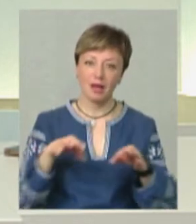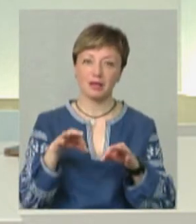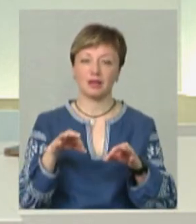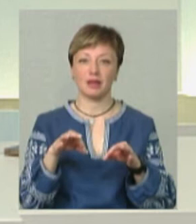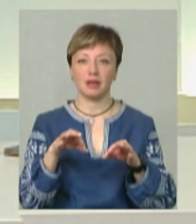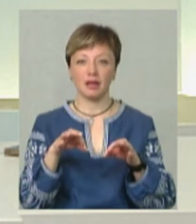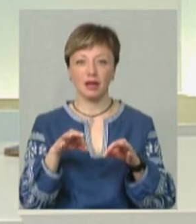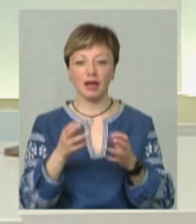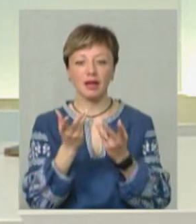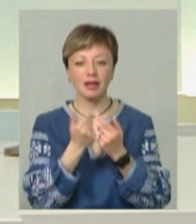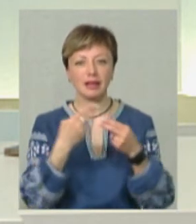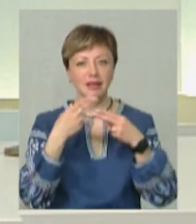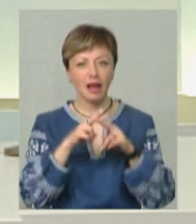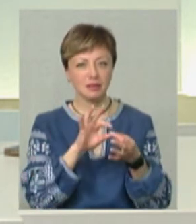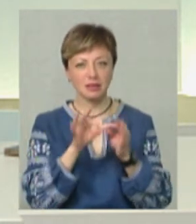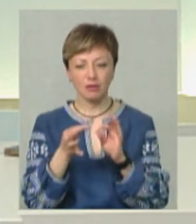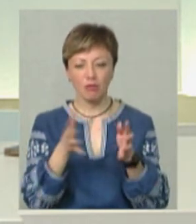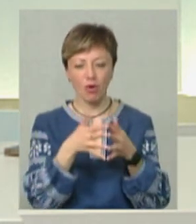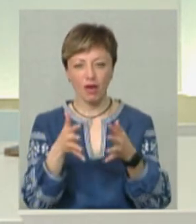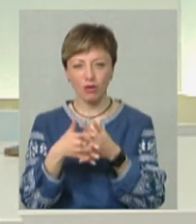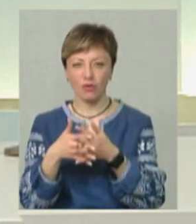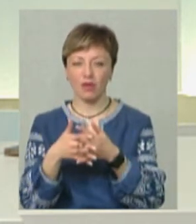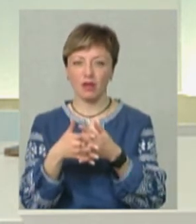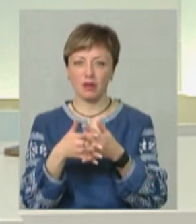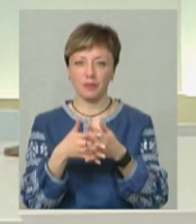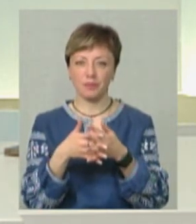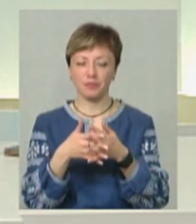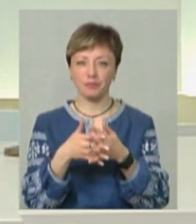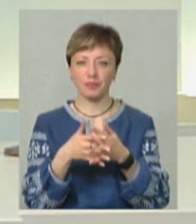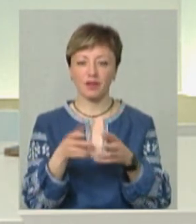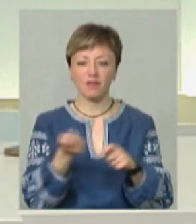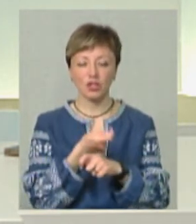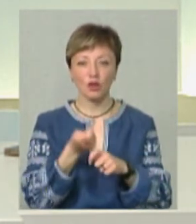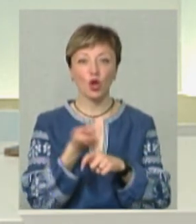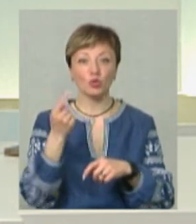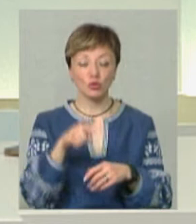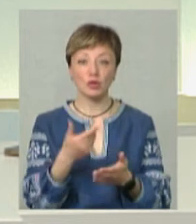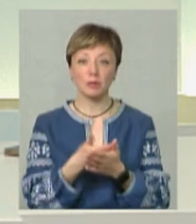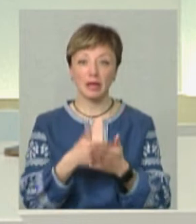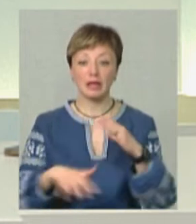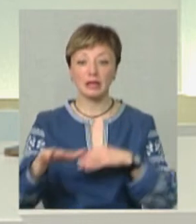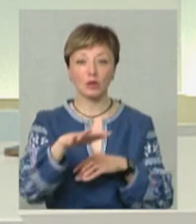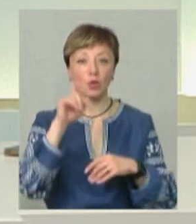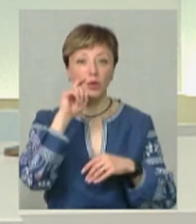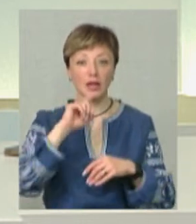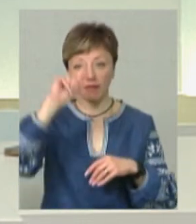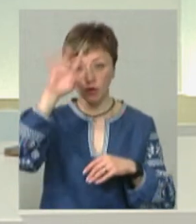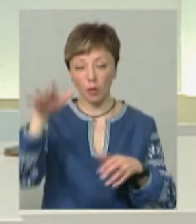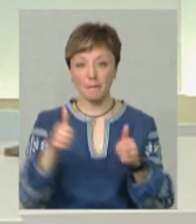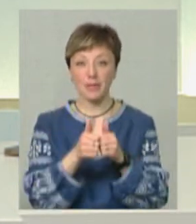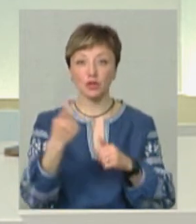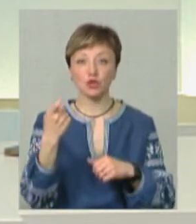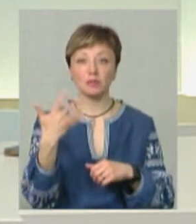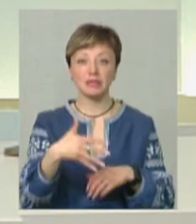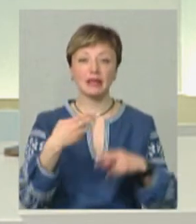так і кількість складних технік, які поєднували у вишивках. Тому що, до прикладу, на території України відомо біля